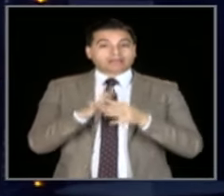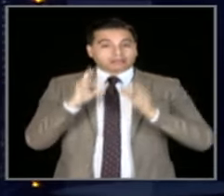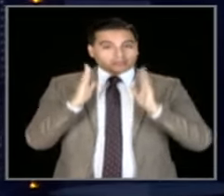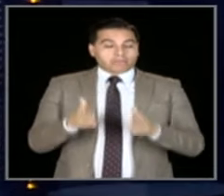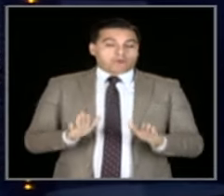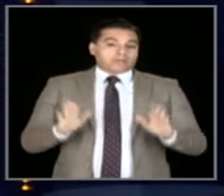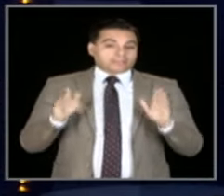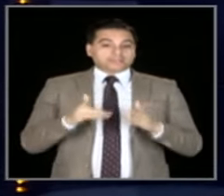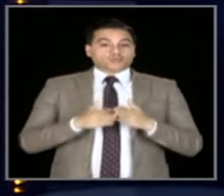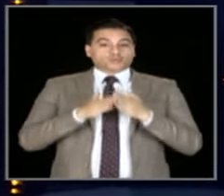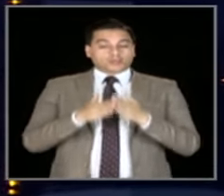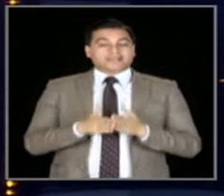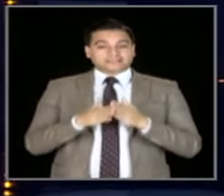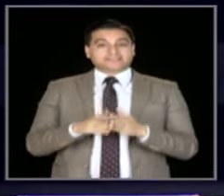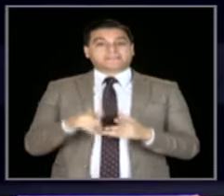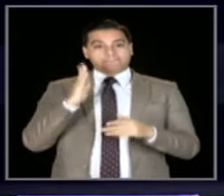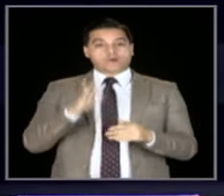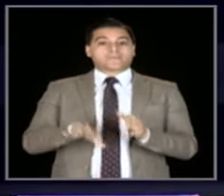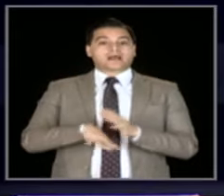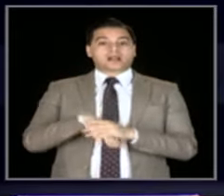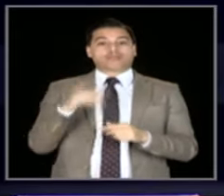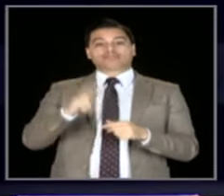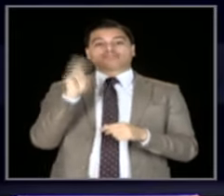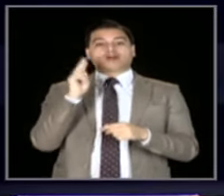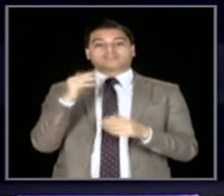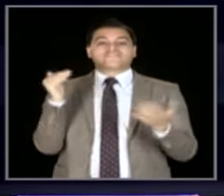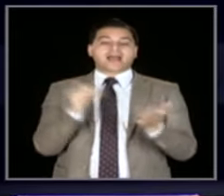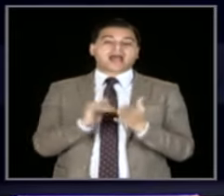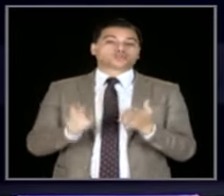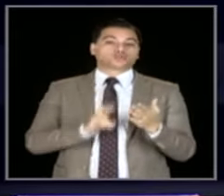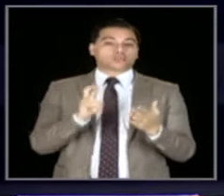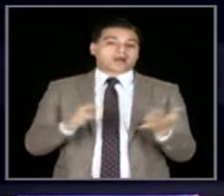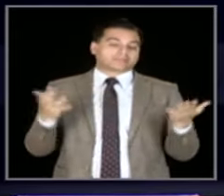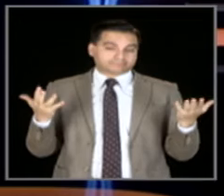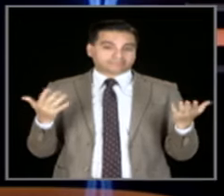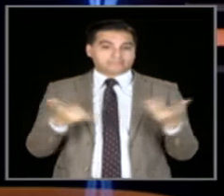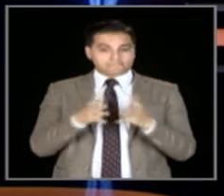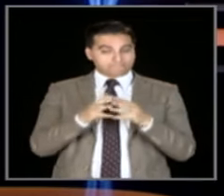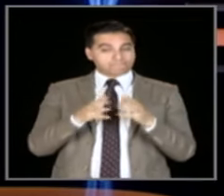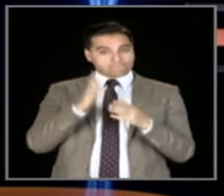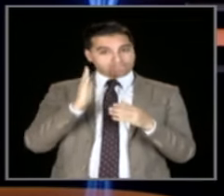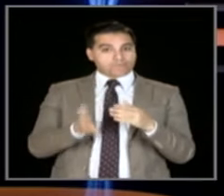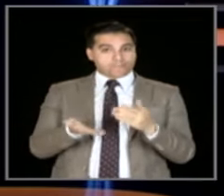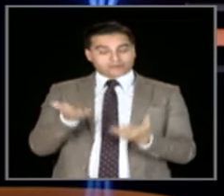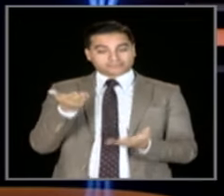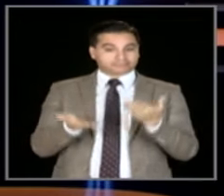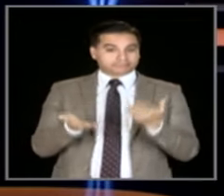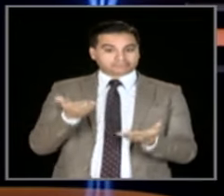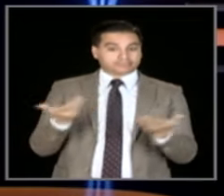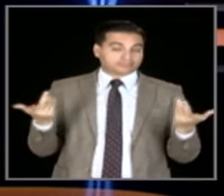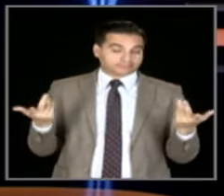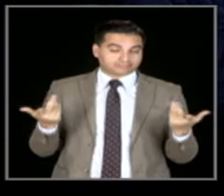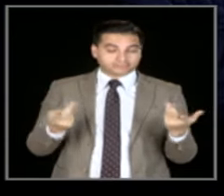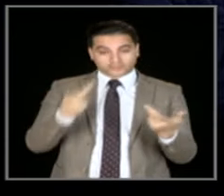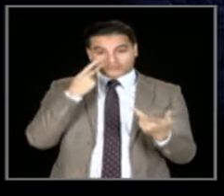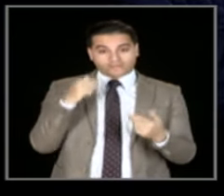تحصل. السويس كانت ممكن تخطف المباراة في آخر سؤال، يعني كان وارد الدنيا تتشقلب، وده